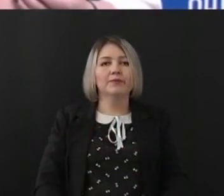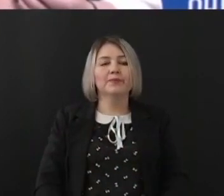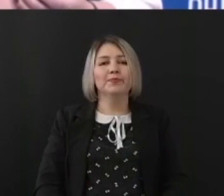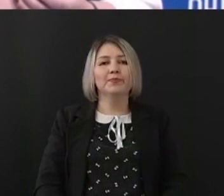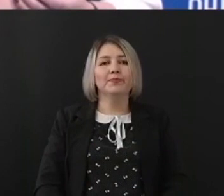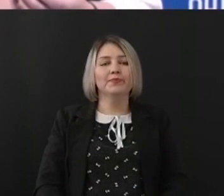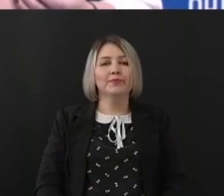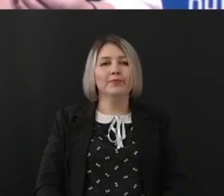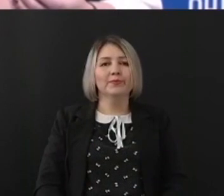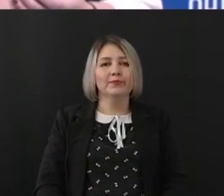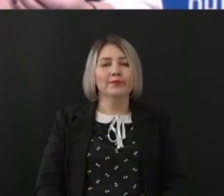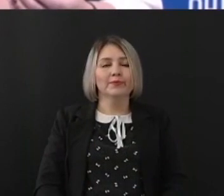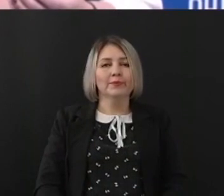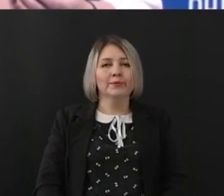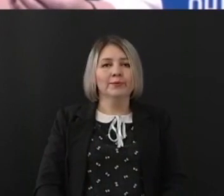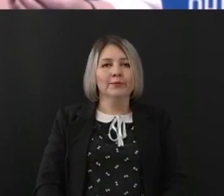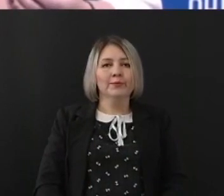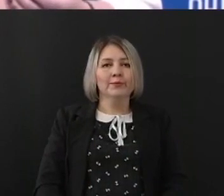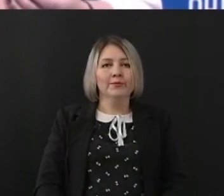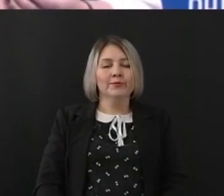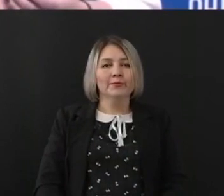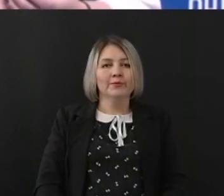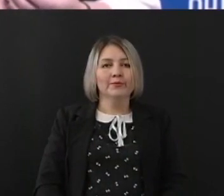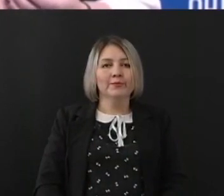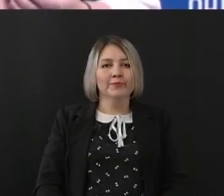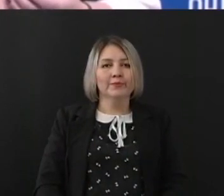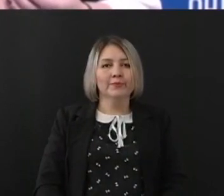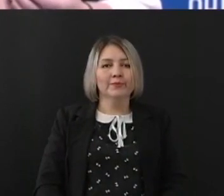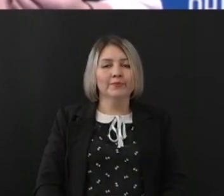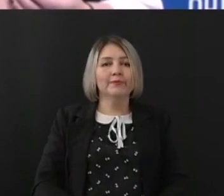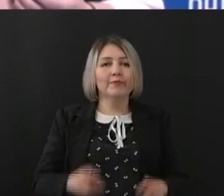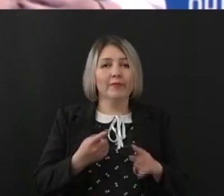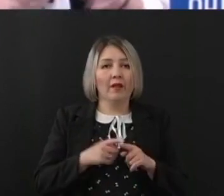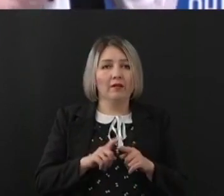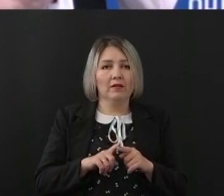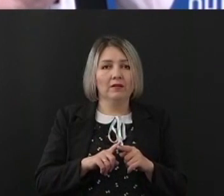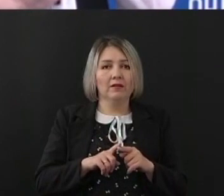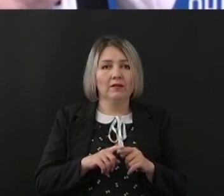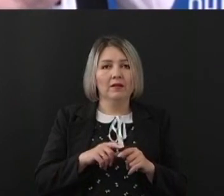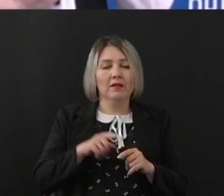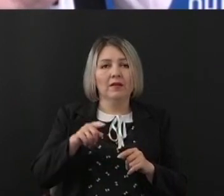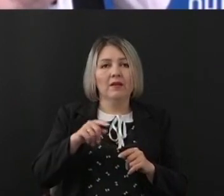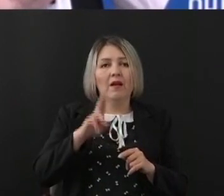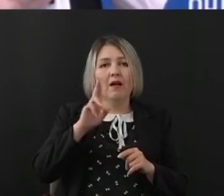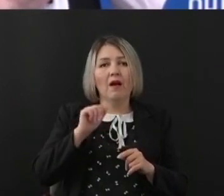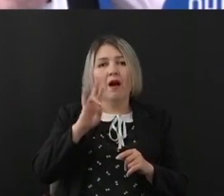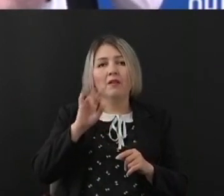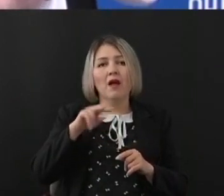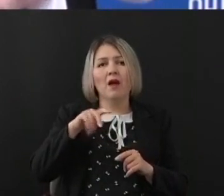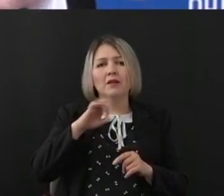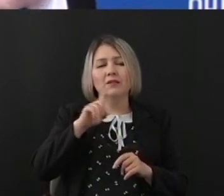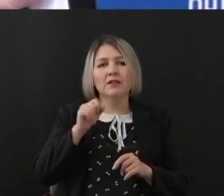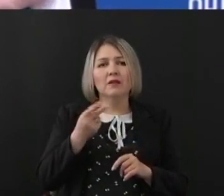в соответствующей емкости. Это не ливневая канализация с десятками миллионов, но очень эффективная,